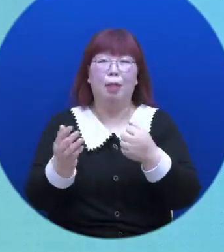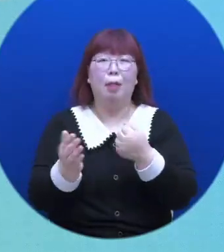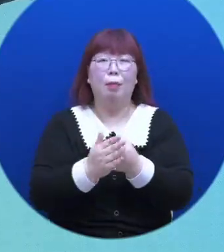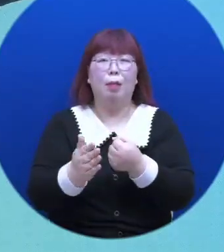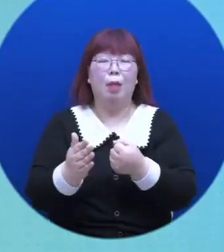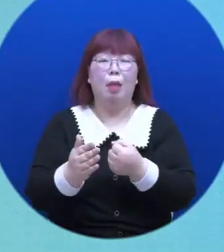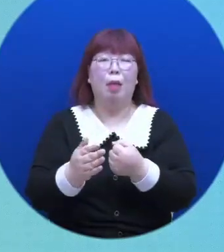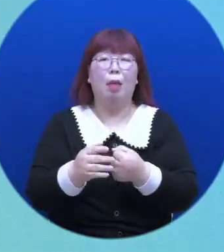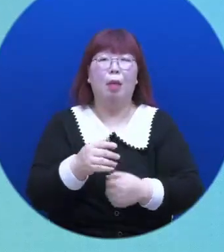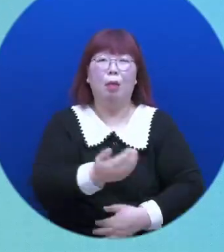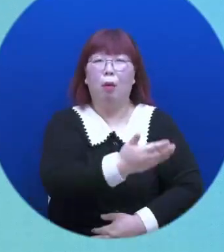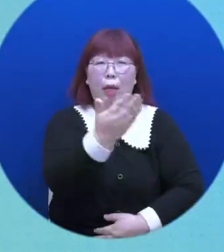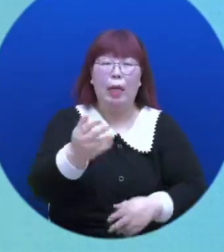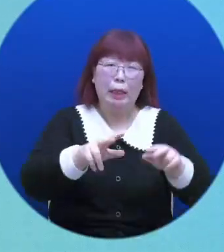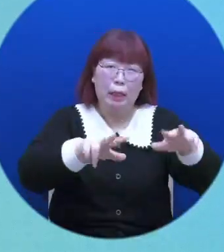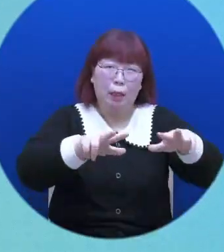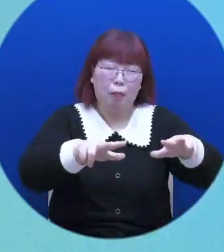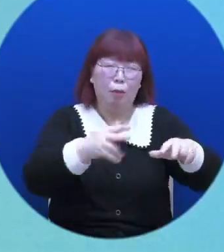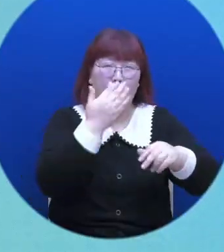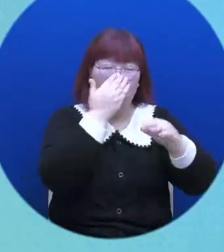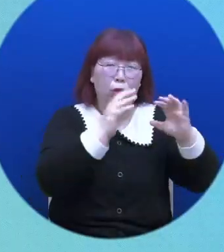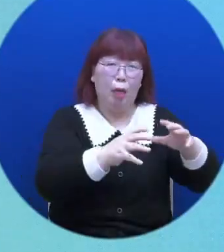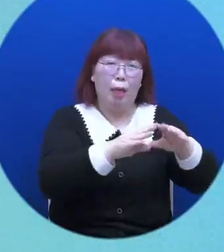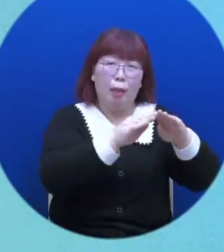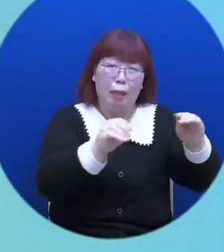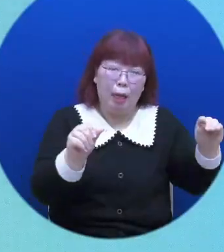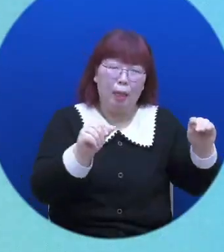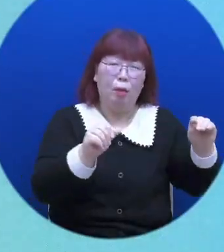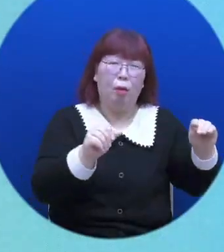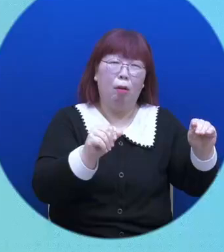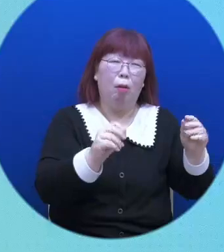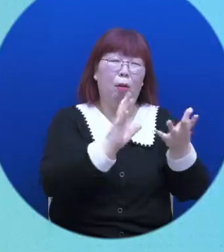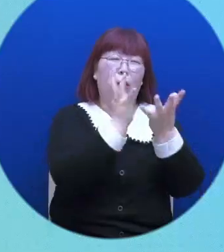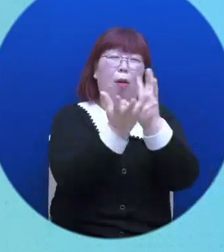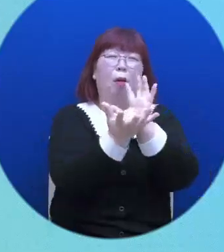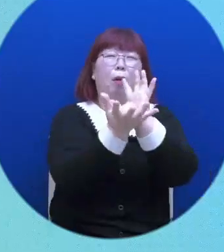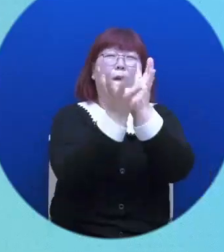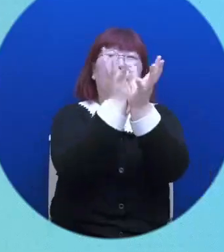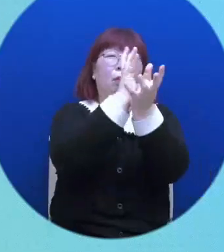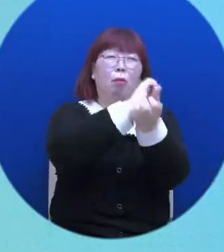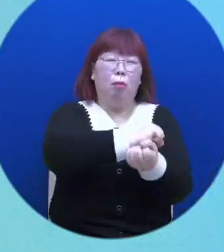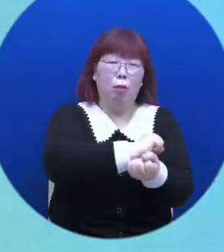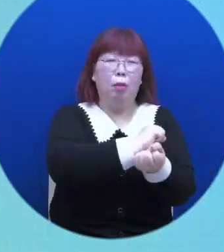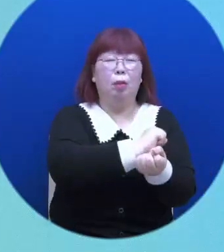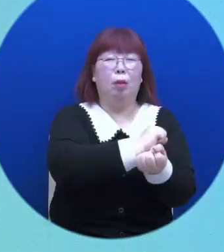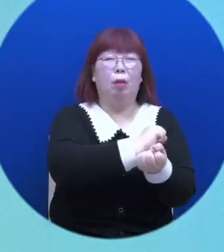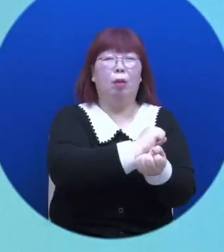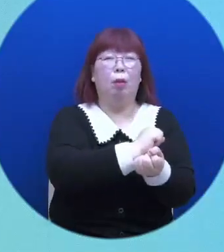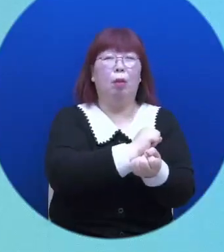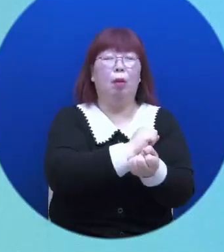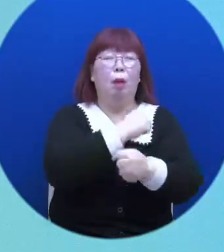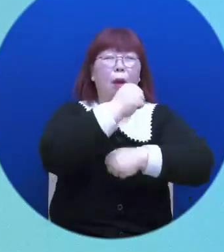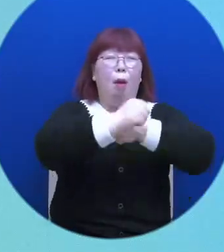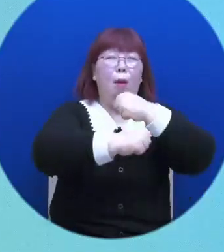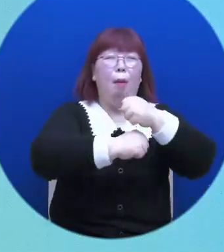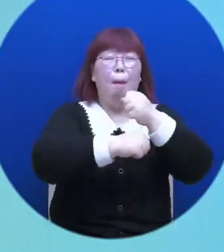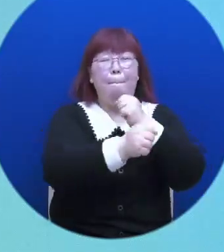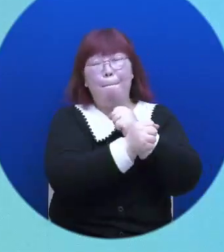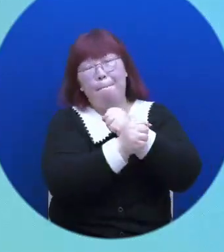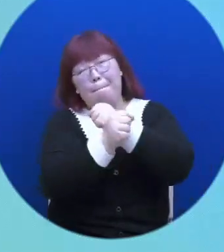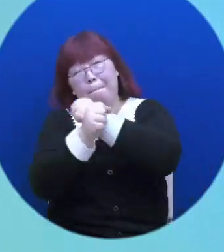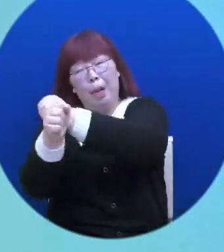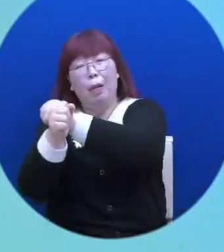이 유다 땅에 꺾여서 시들어버리는 가운데 바빌론으로 끌려간다 할지라도 영원히 시들지